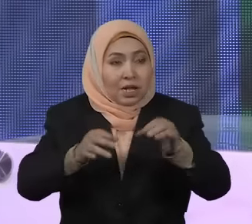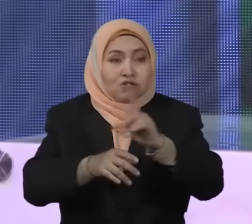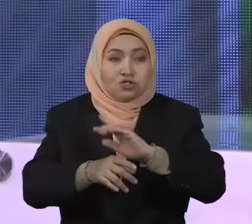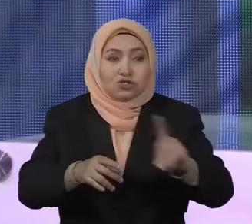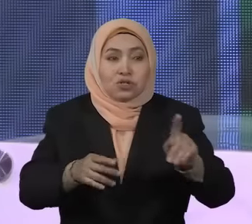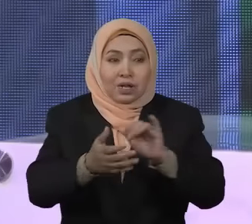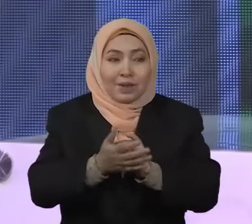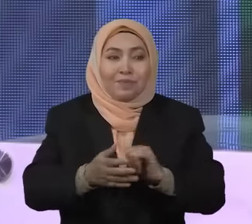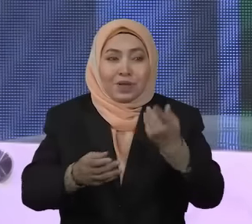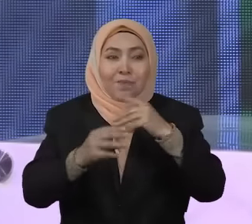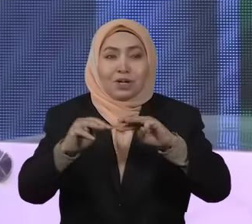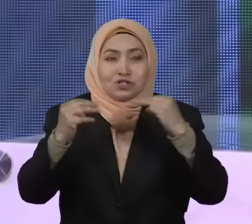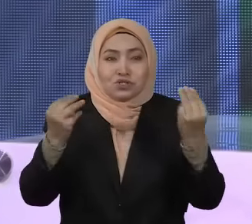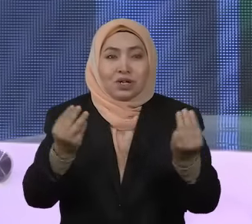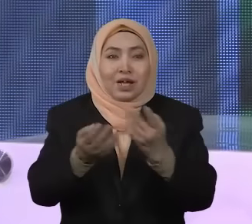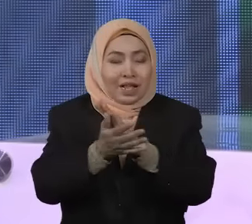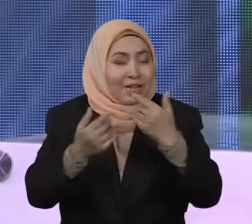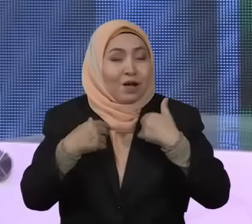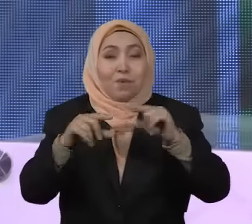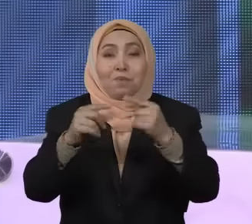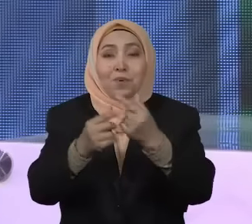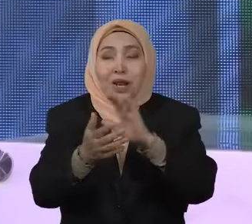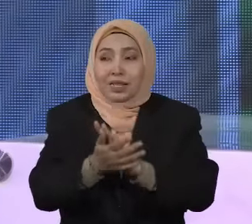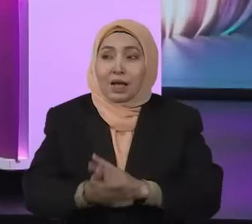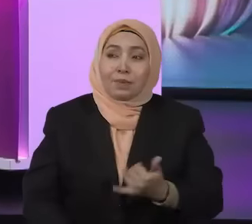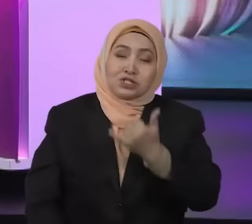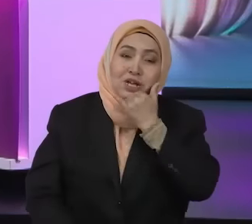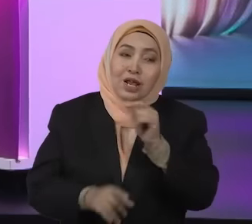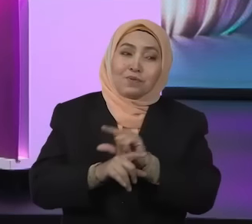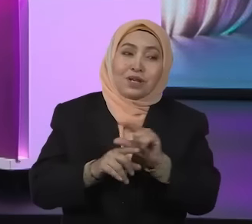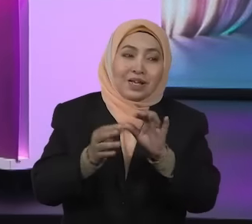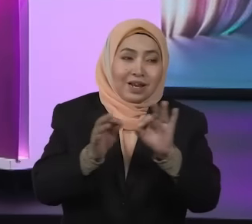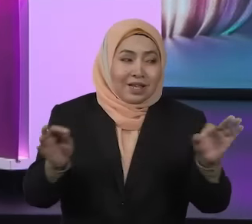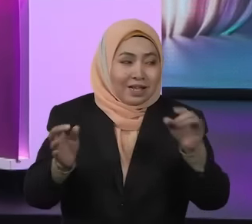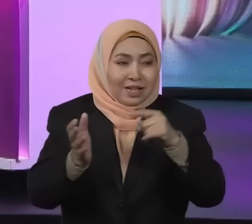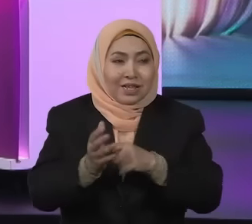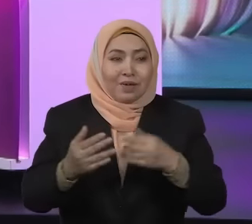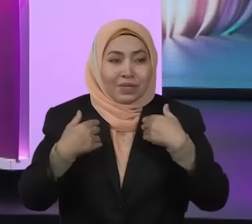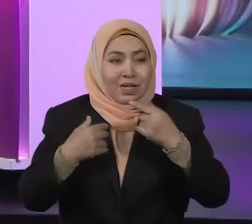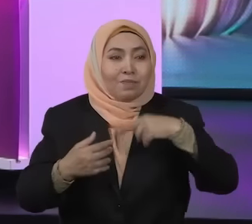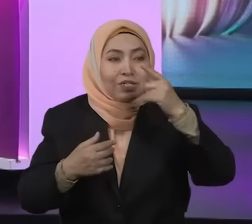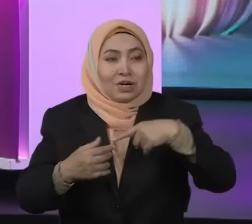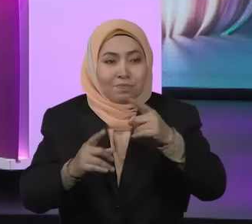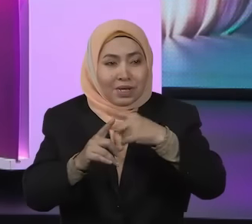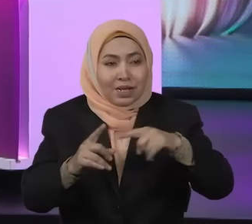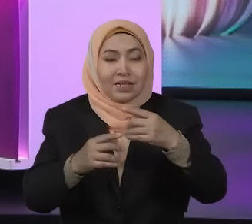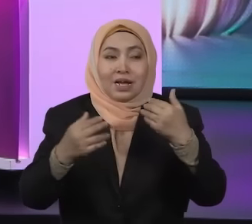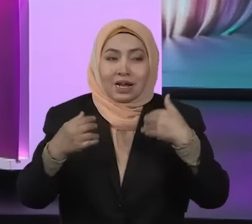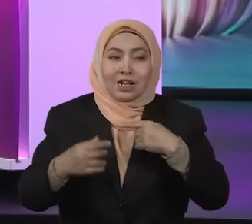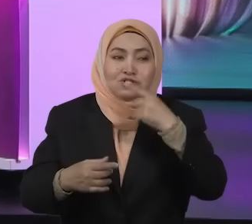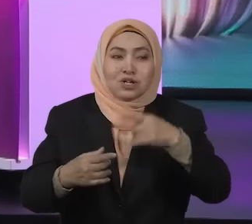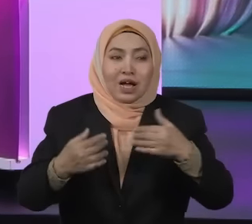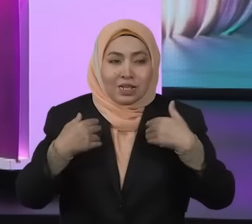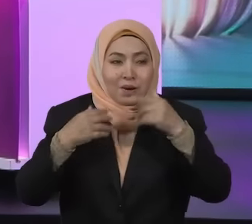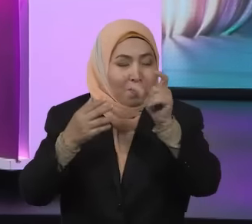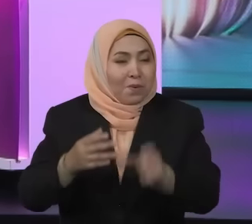kepada masyarakat, kerana memang ada kumpulan yang menyalahgunakan ayat-ayat ini. Ada yang menyatakan bahawa bila dia rasakan bahawa ada